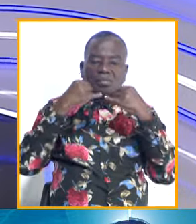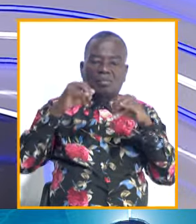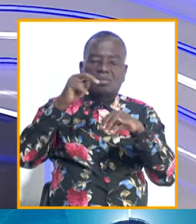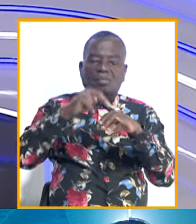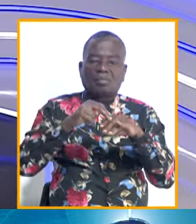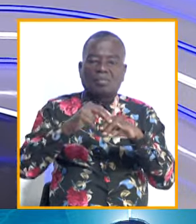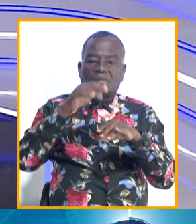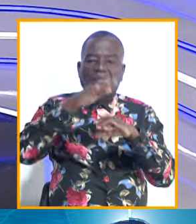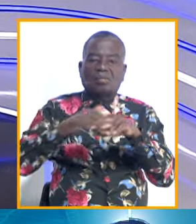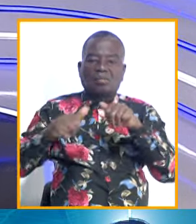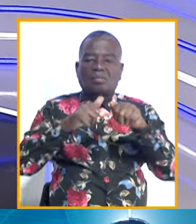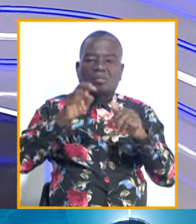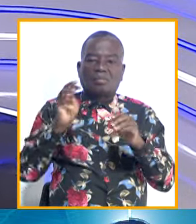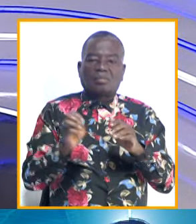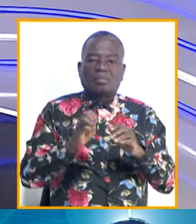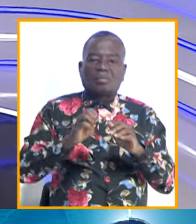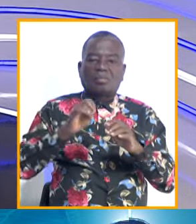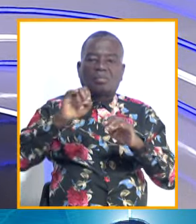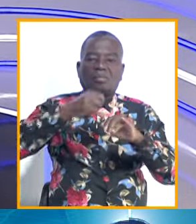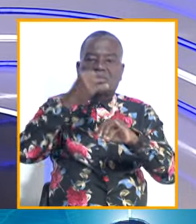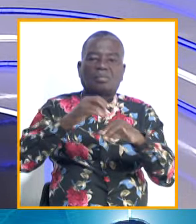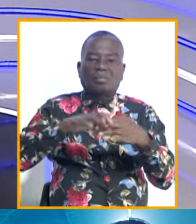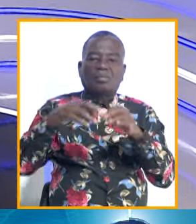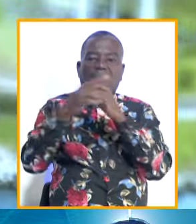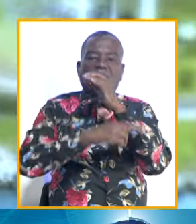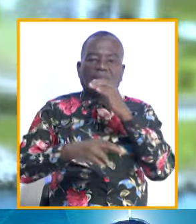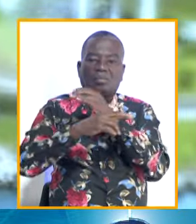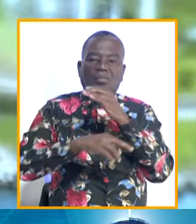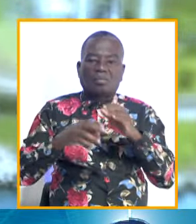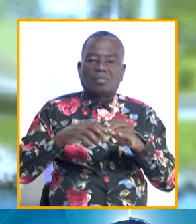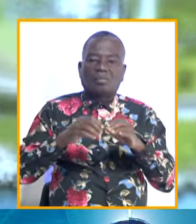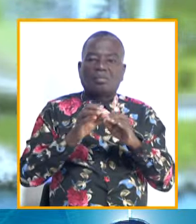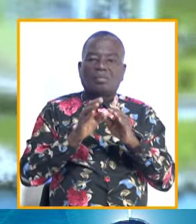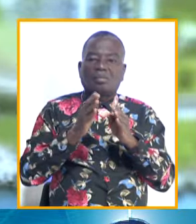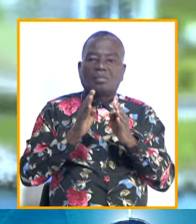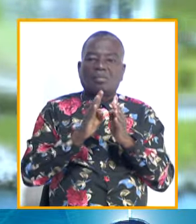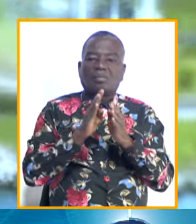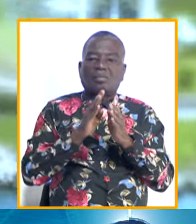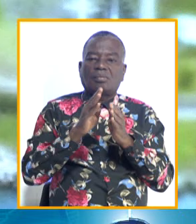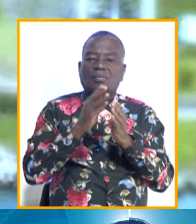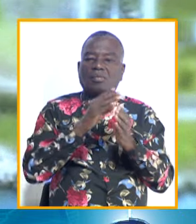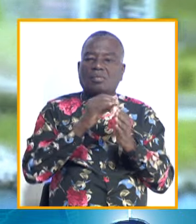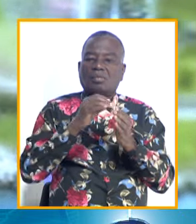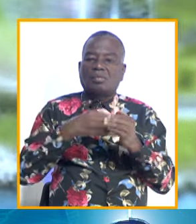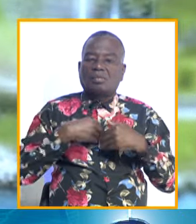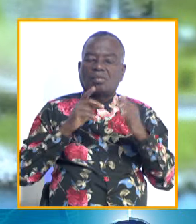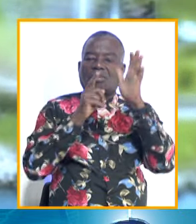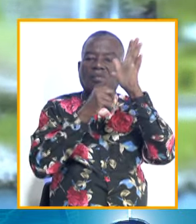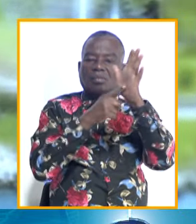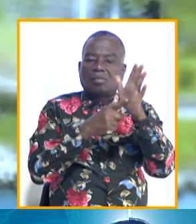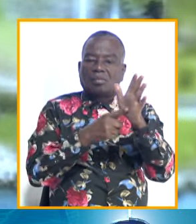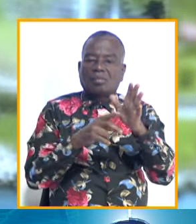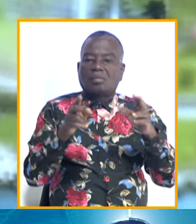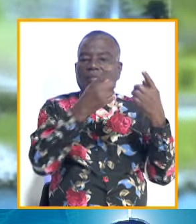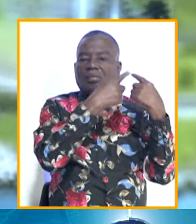communication sur les activités des institutions de la République. Le magazine dénommé La vie des institutions a été présenté au